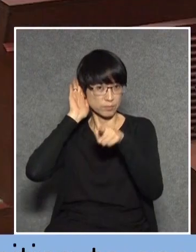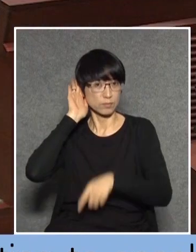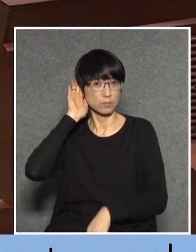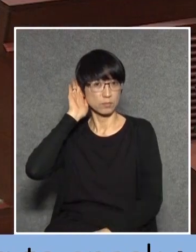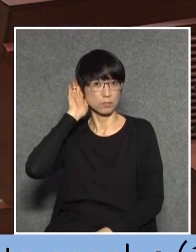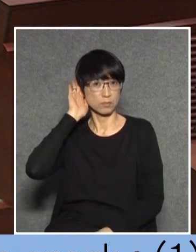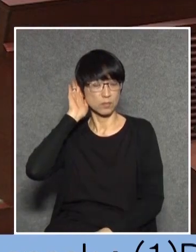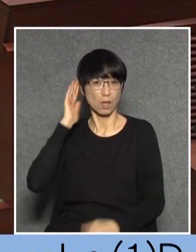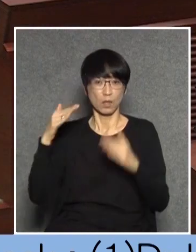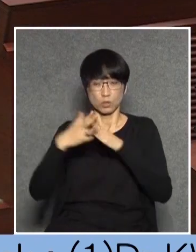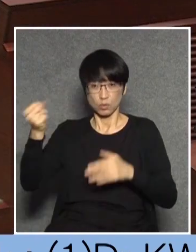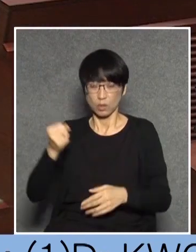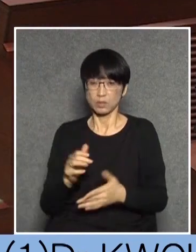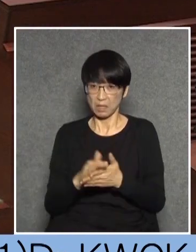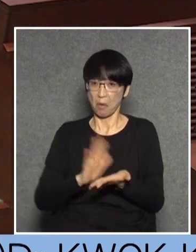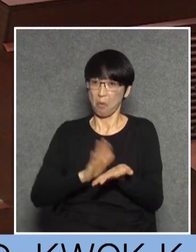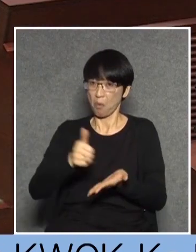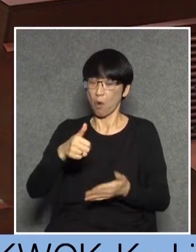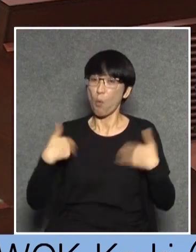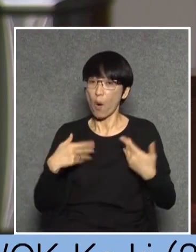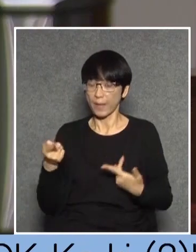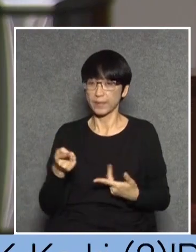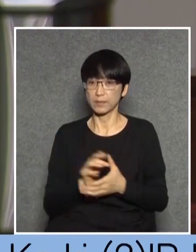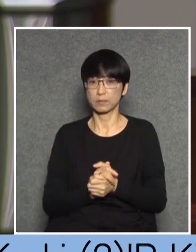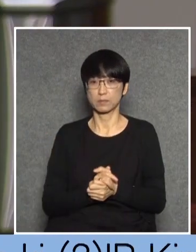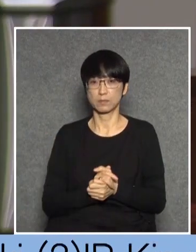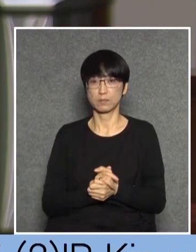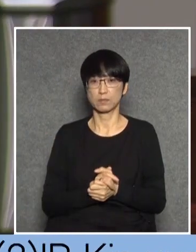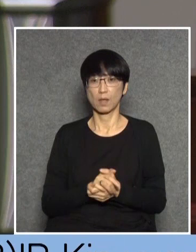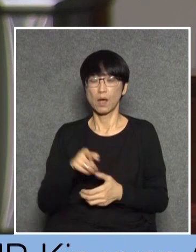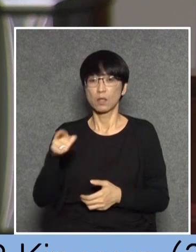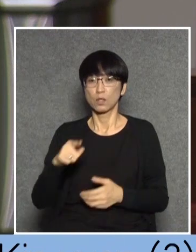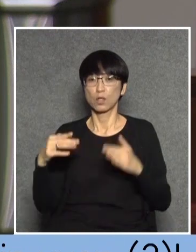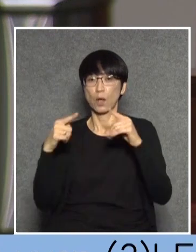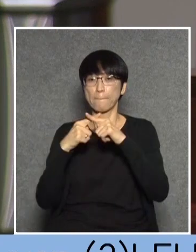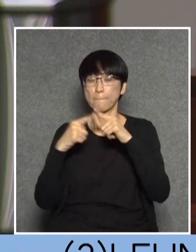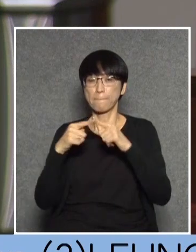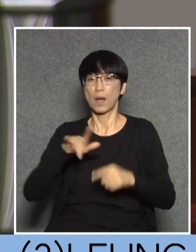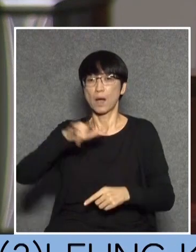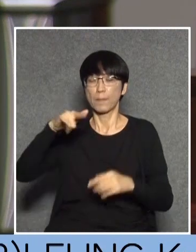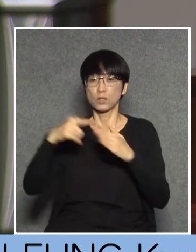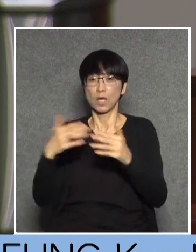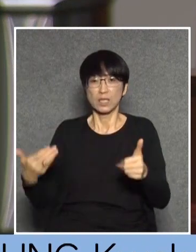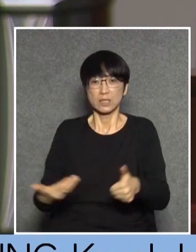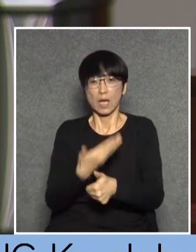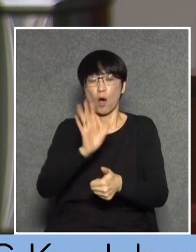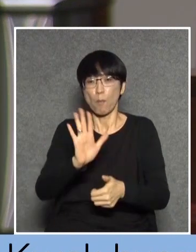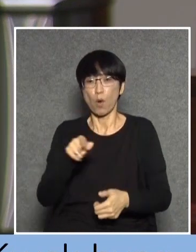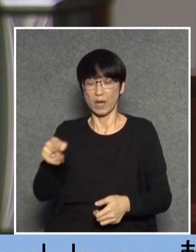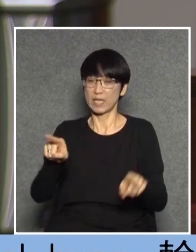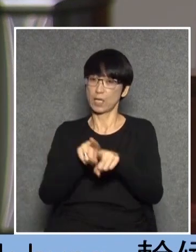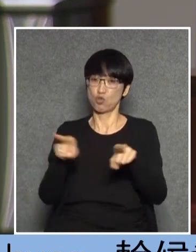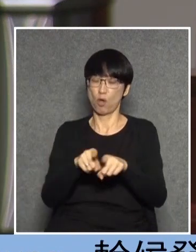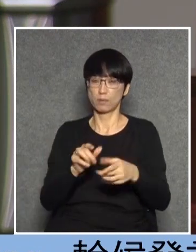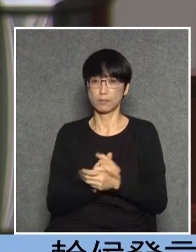做局长真系好过瘾嘅，系咪？更加添啊！佢嗰個係民航處長，你係公務員又唔使炒魷，你啲局長一樣係嘅，係